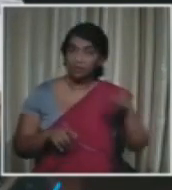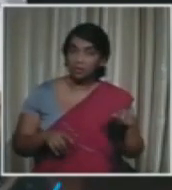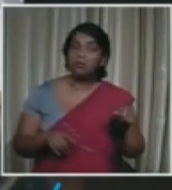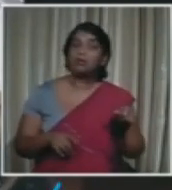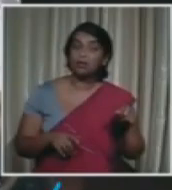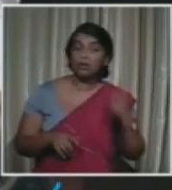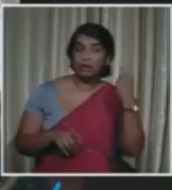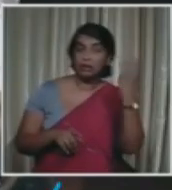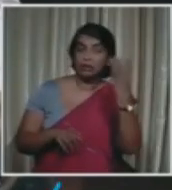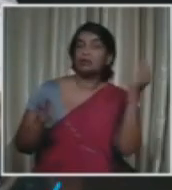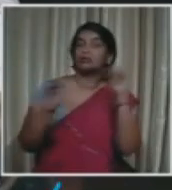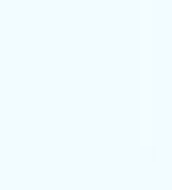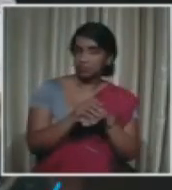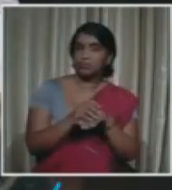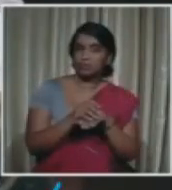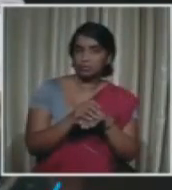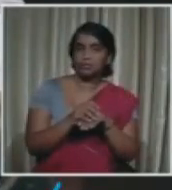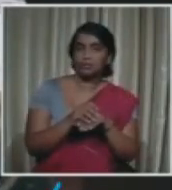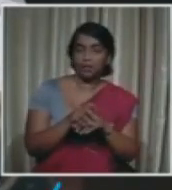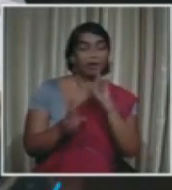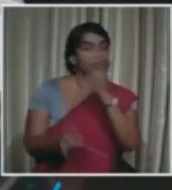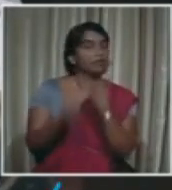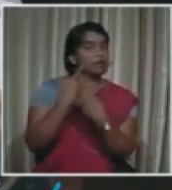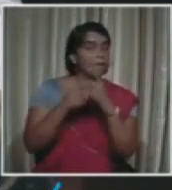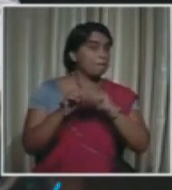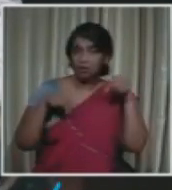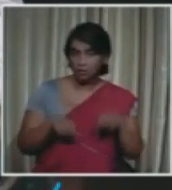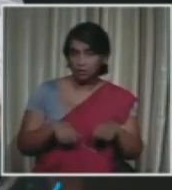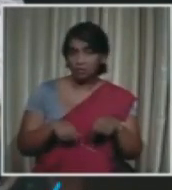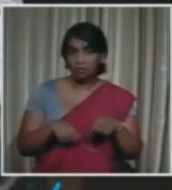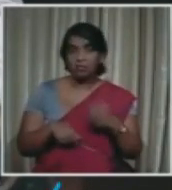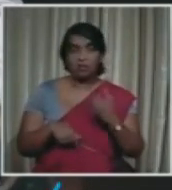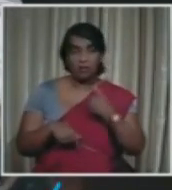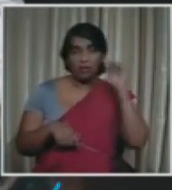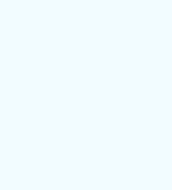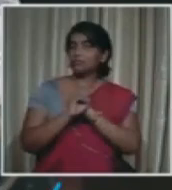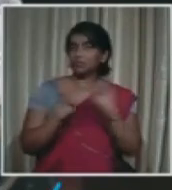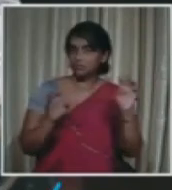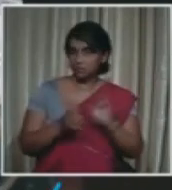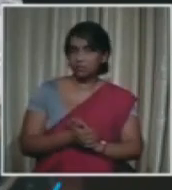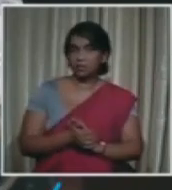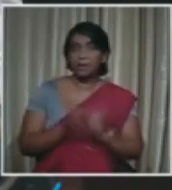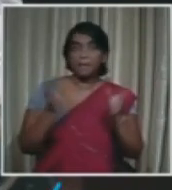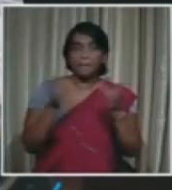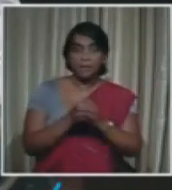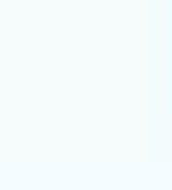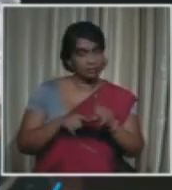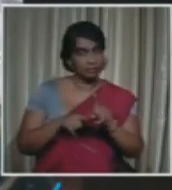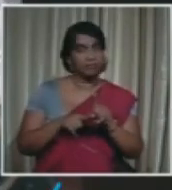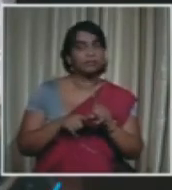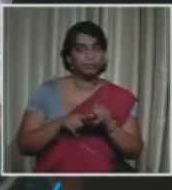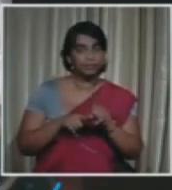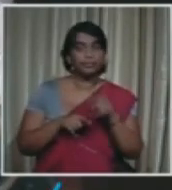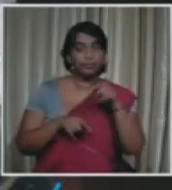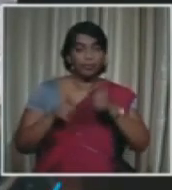විනිසුරුවන් කීප දෙනෙකුගෙන් සමන්විත වූ පරීක්ෂණ මණ්ඩලයක් අපිට අවශ්‍යයි මට අහුණ ඔබතුමා කියනවා පක්ෂ නායක රැස්වීම